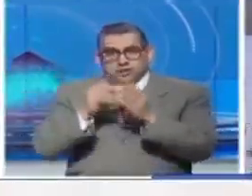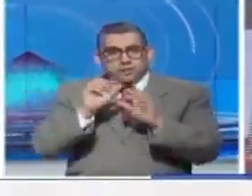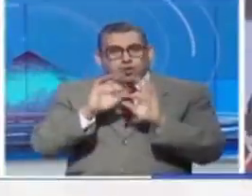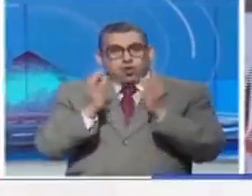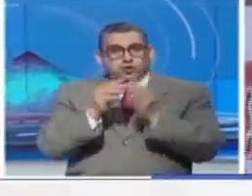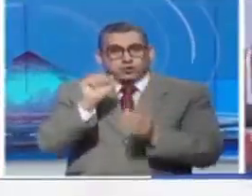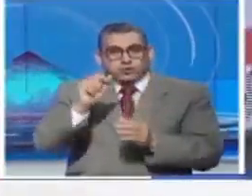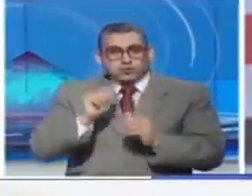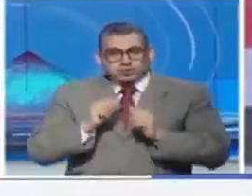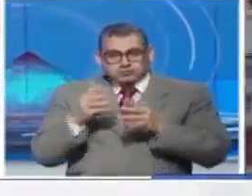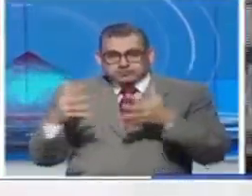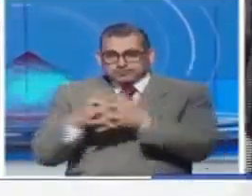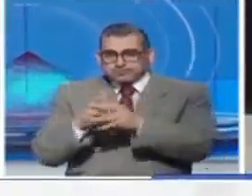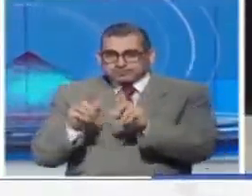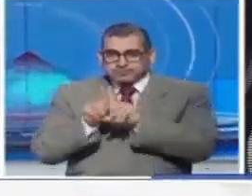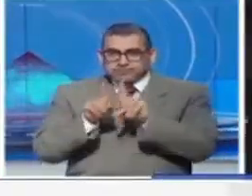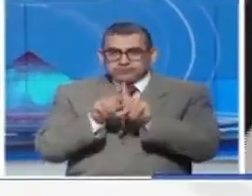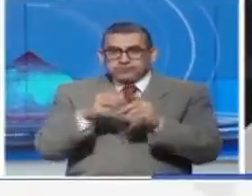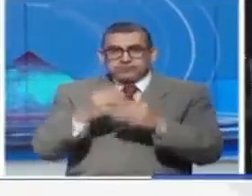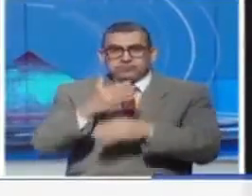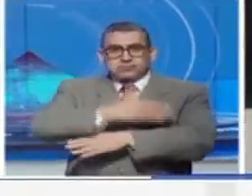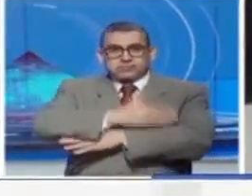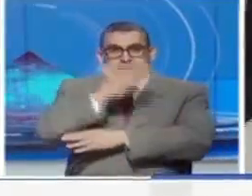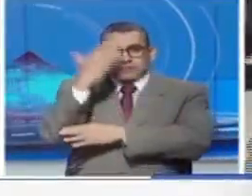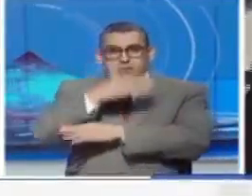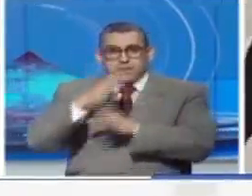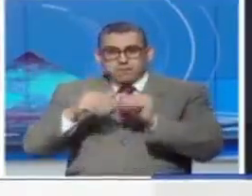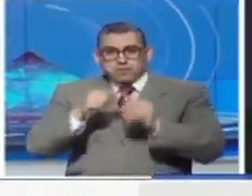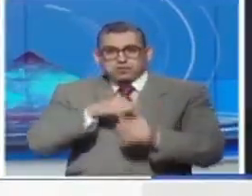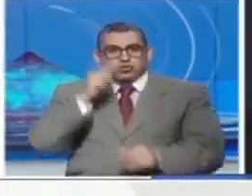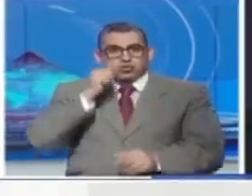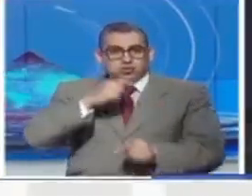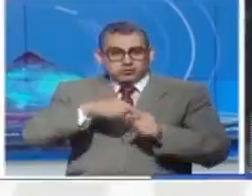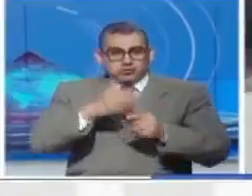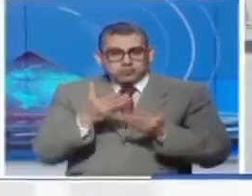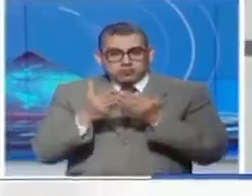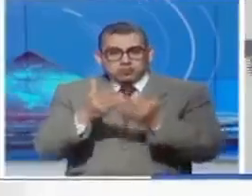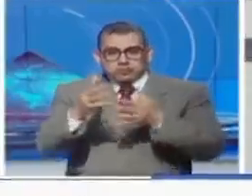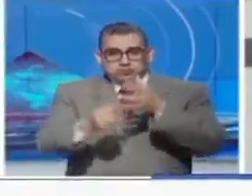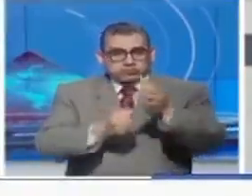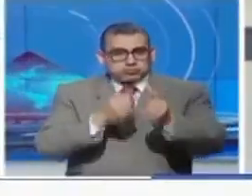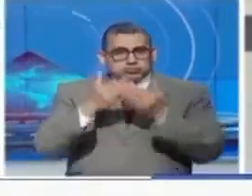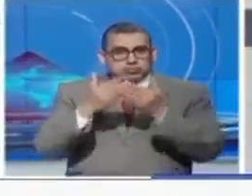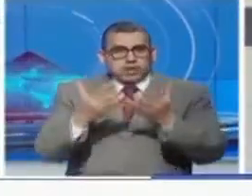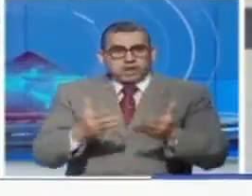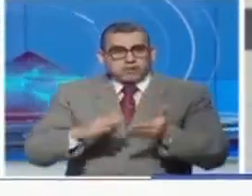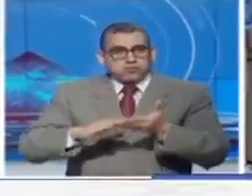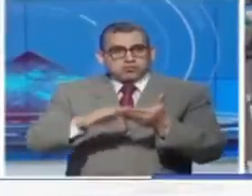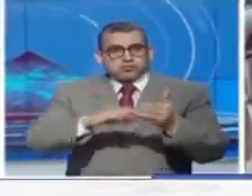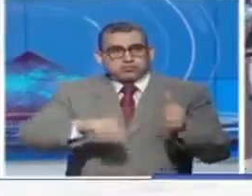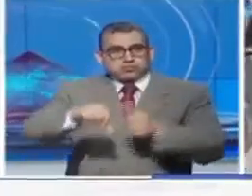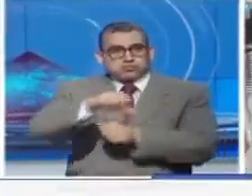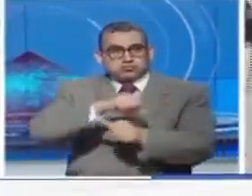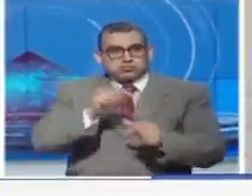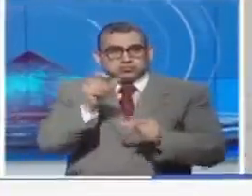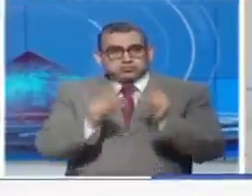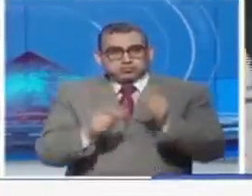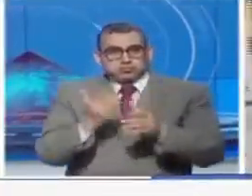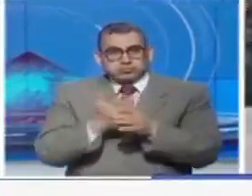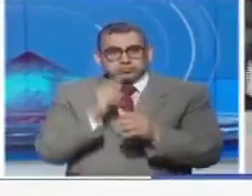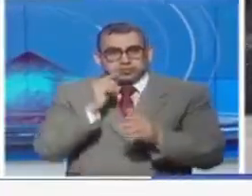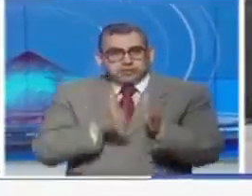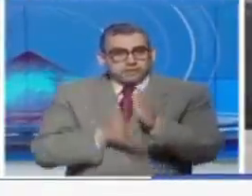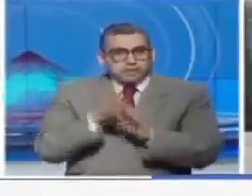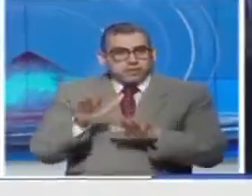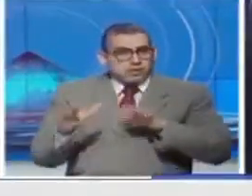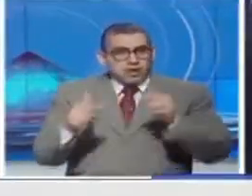وغيرهم يتكاتفون عند المعابر المصرية السودانية لتقديم كافة التسهيلات والمساعدات للفارين